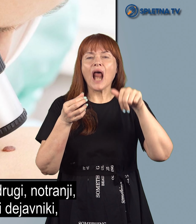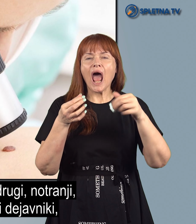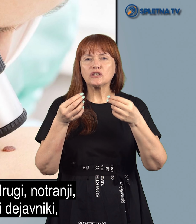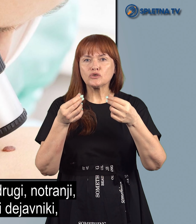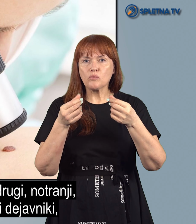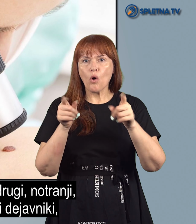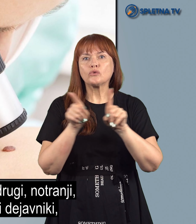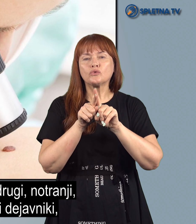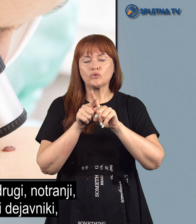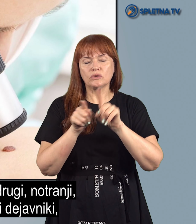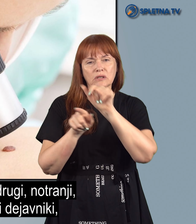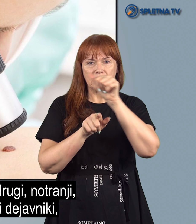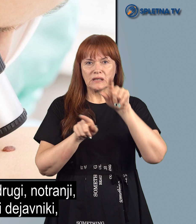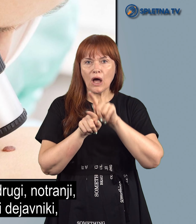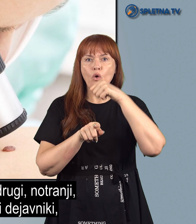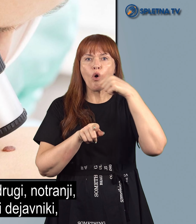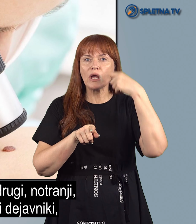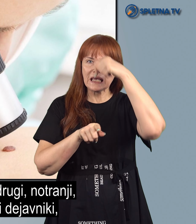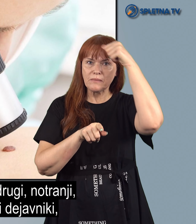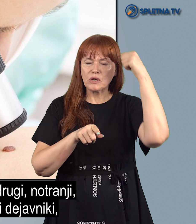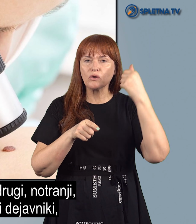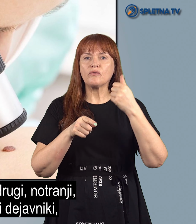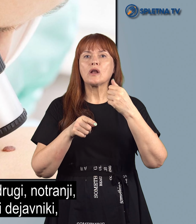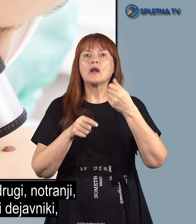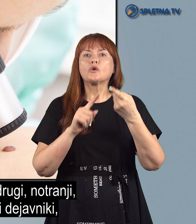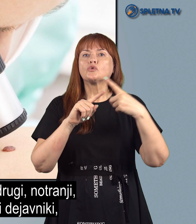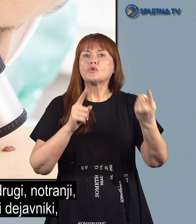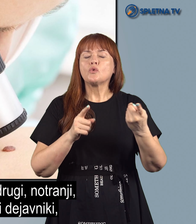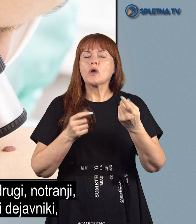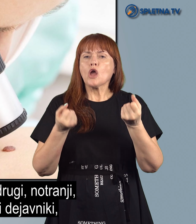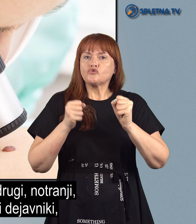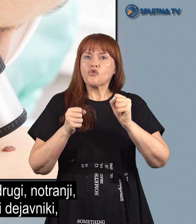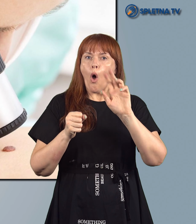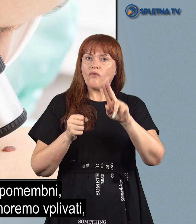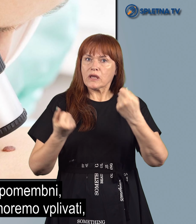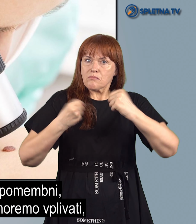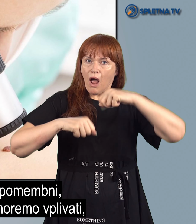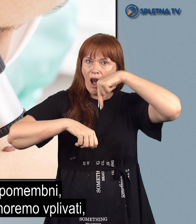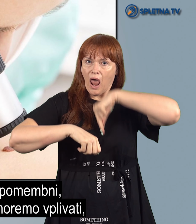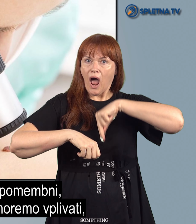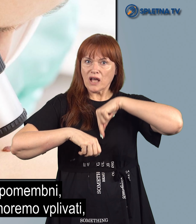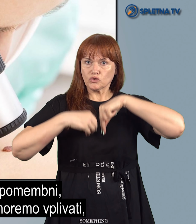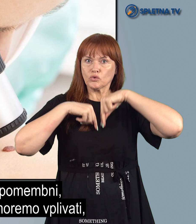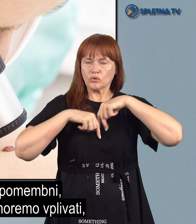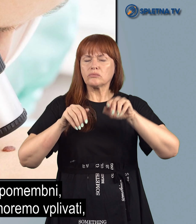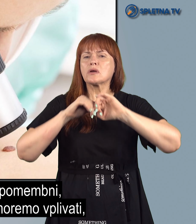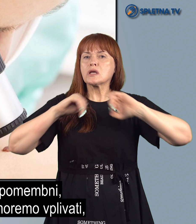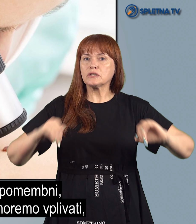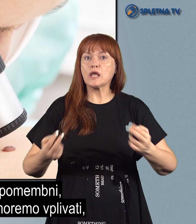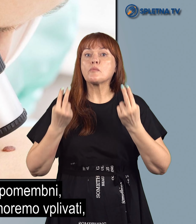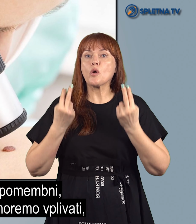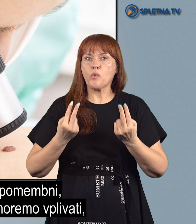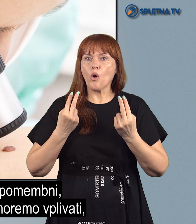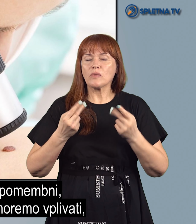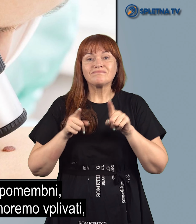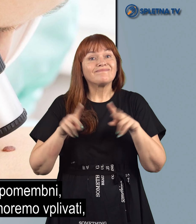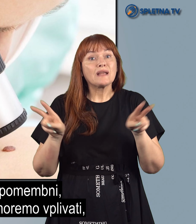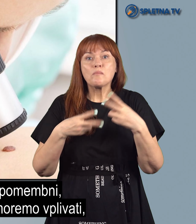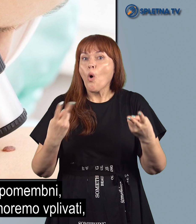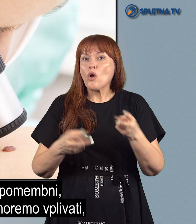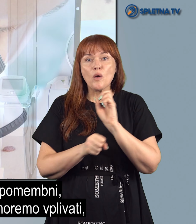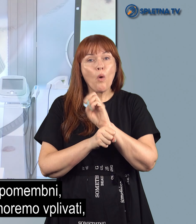pa seveda tako zvani drugi, notranji, človeku lastni dejavniki, ki so pa seveda izjemno pomembni, na njih pa